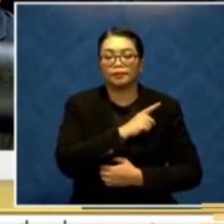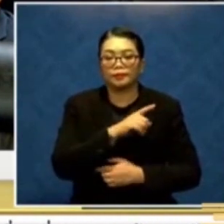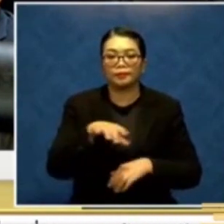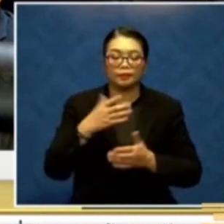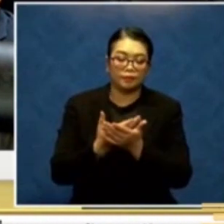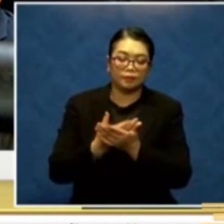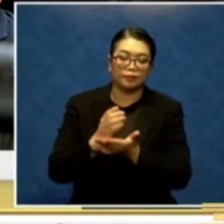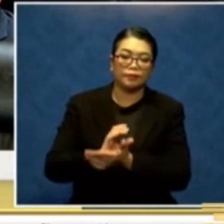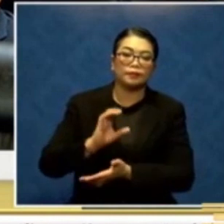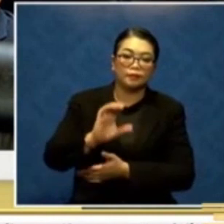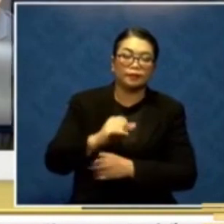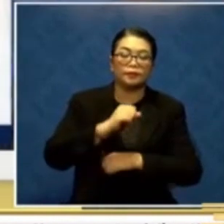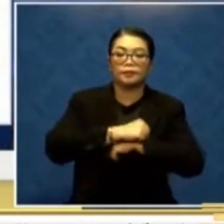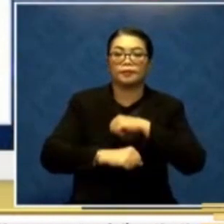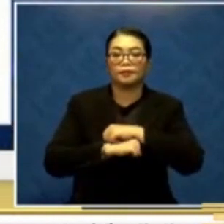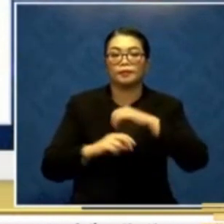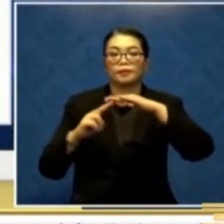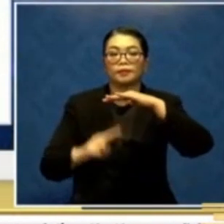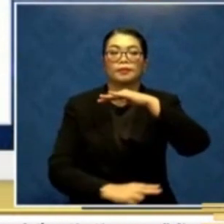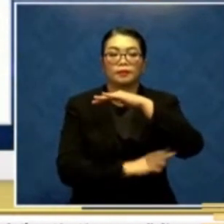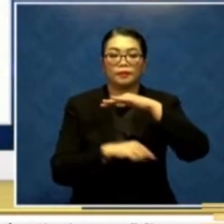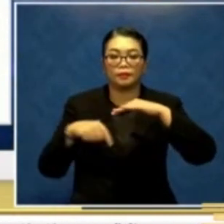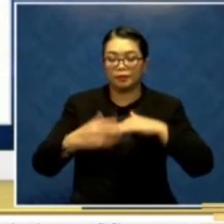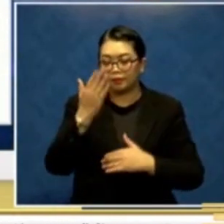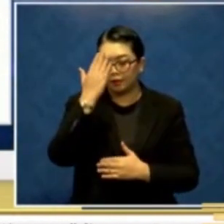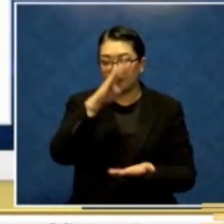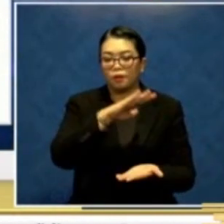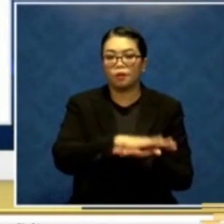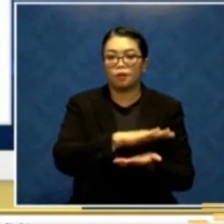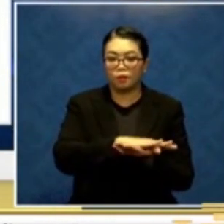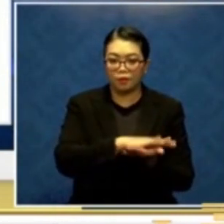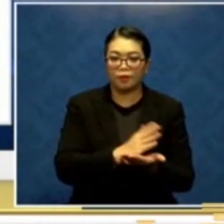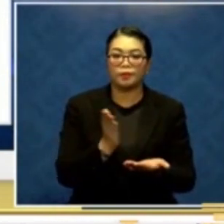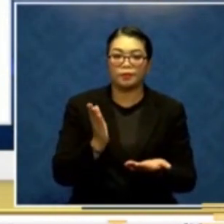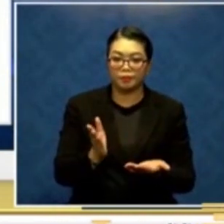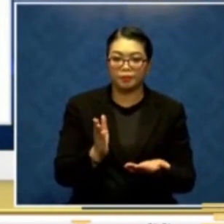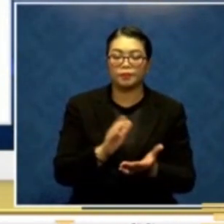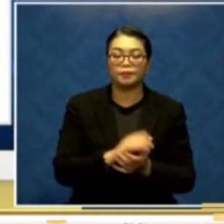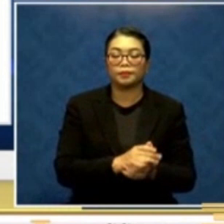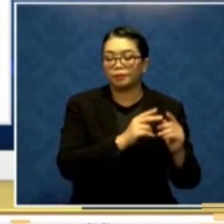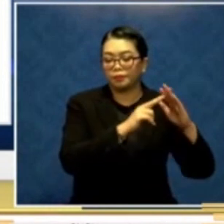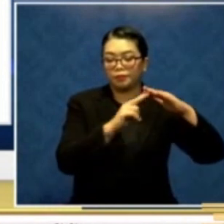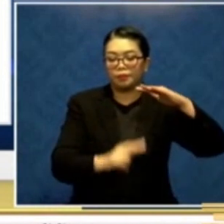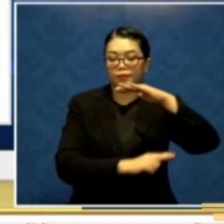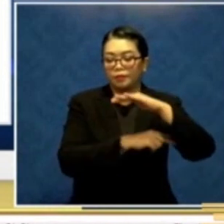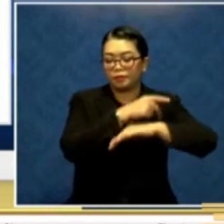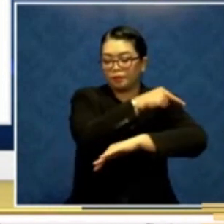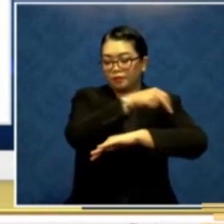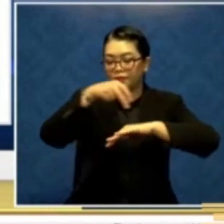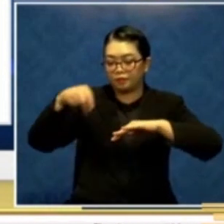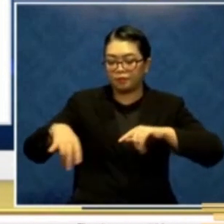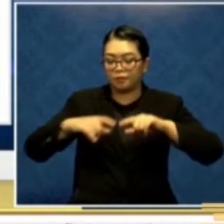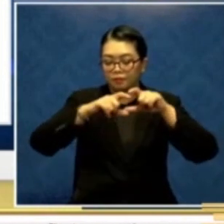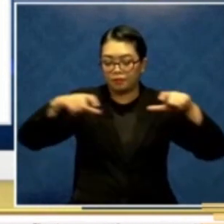จจสันหรประมาณในการสร Strategic Pen Até Deanวเป็นหนัรียประจำเมอร